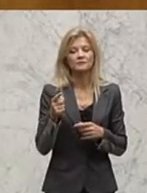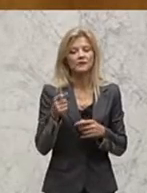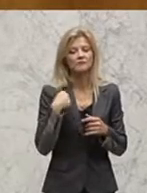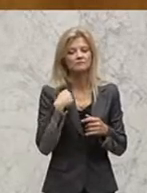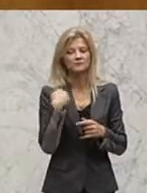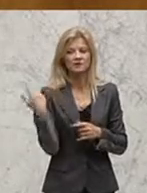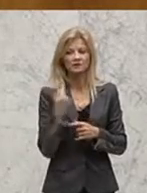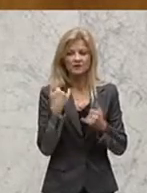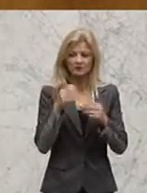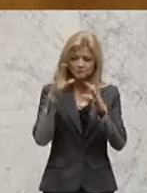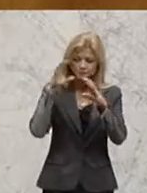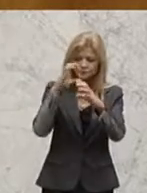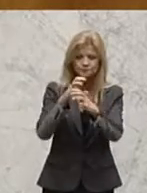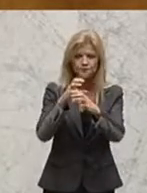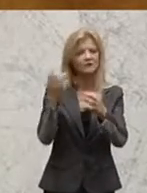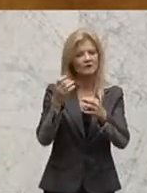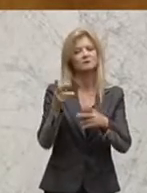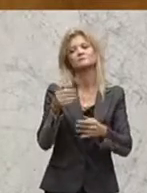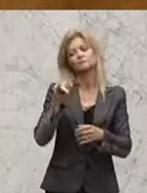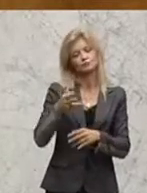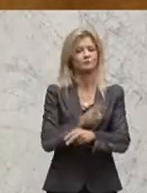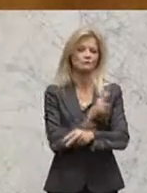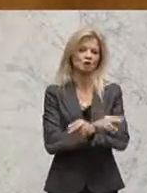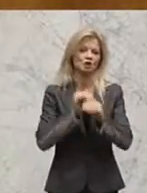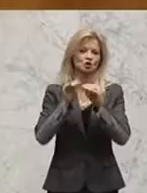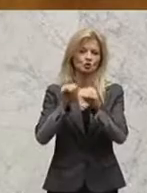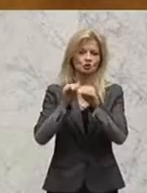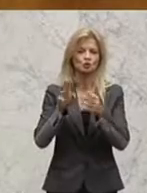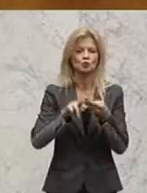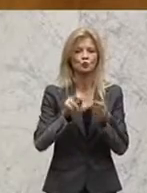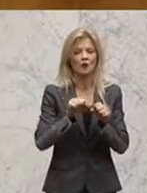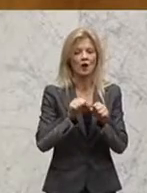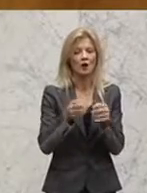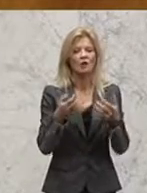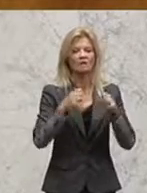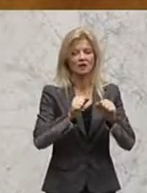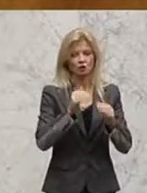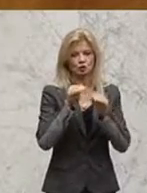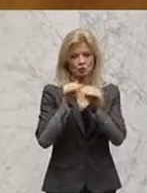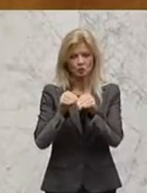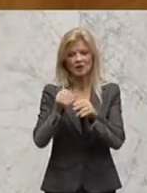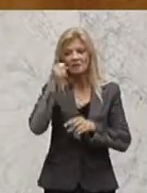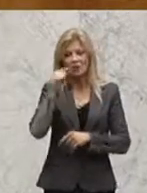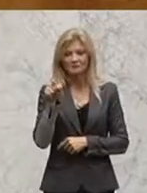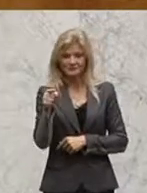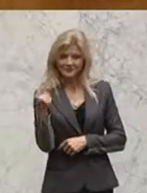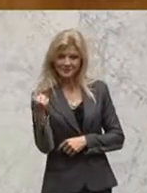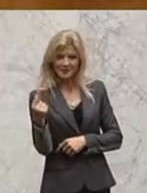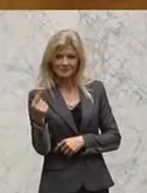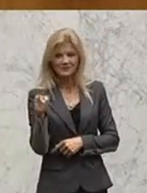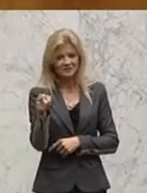des Staatsschutzes, im Fokus des Verfassungsschutzes, weil sie für uns alle eine